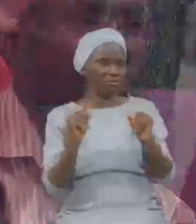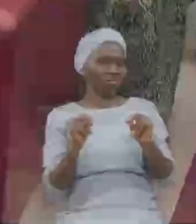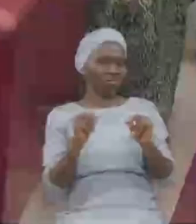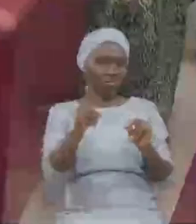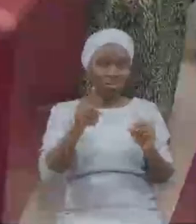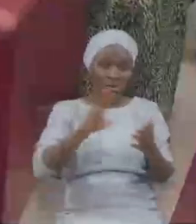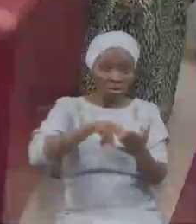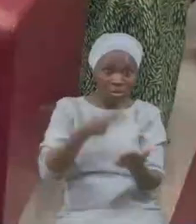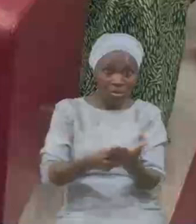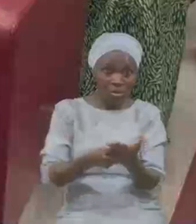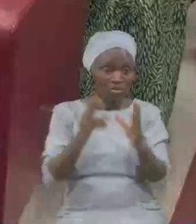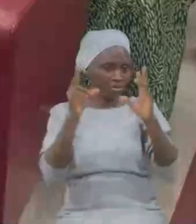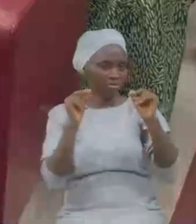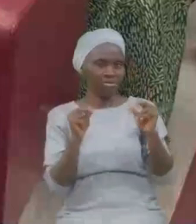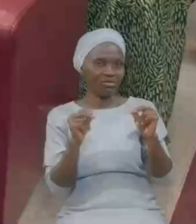l'échec.